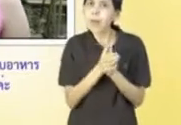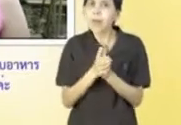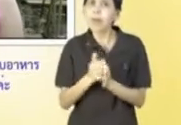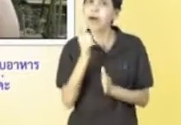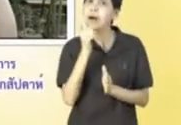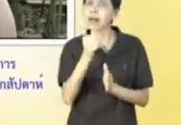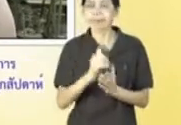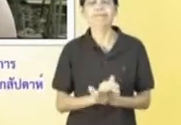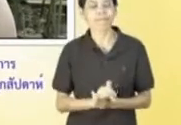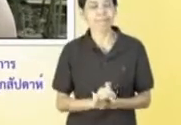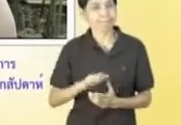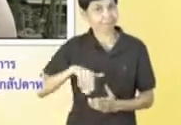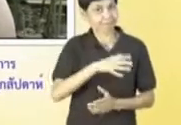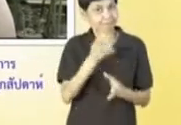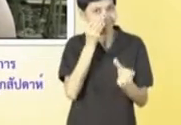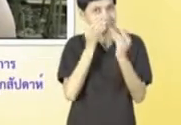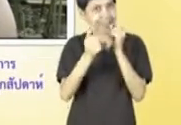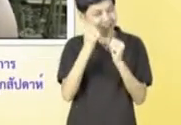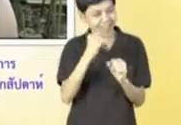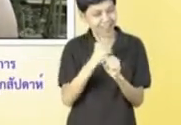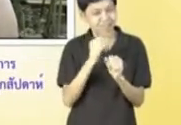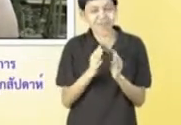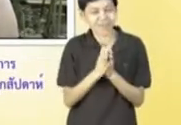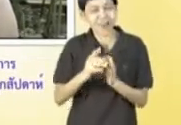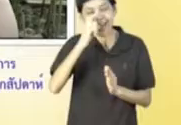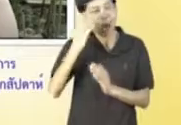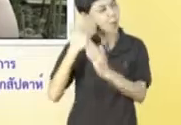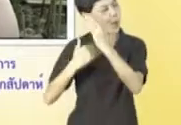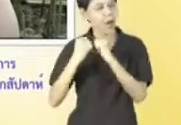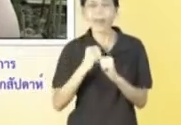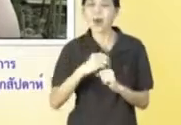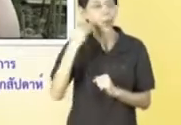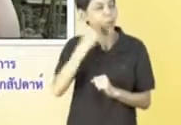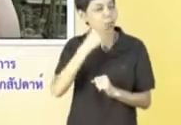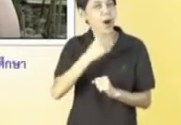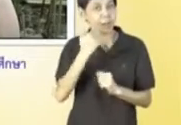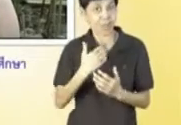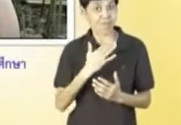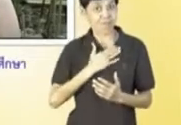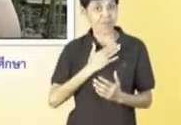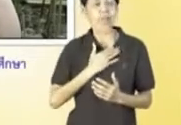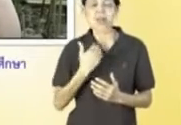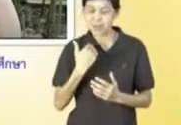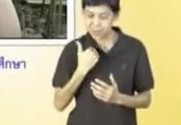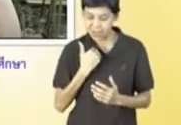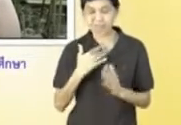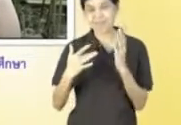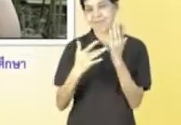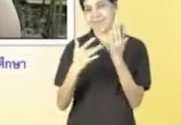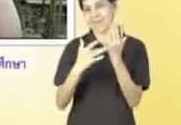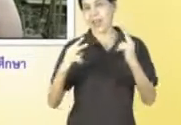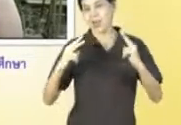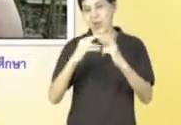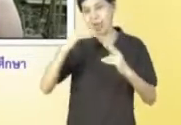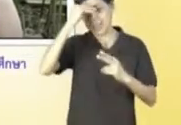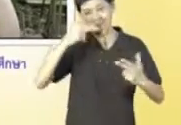านอย่างนี้ได้ค่ะคุณผู้ชมสามารถติดตามรายการเคล็ดลับตำรับไทยกันได้เป็นประจำทุกสัปดาห์นะคะโดยจัดโดยศูนย์เทคโนโลยีการศึกษาของก